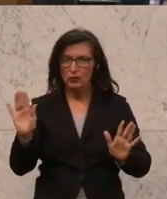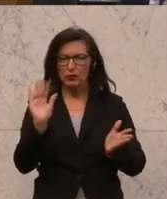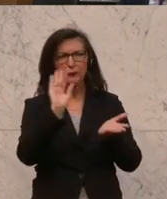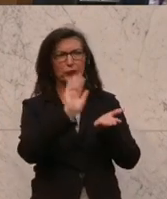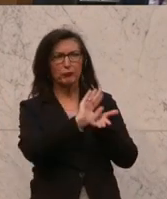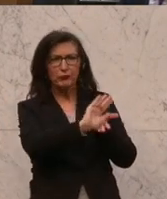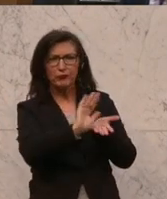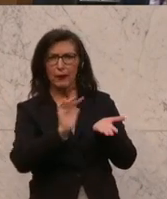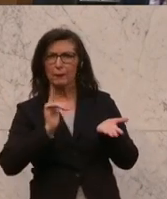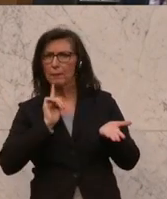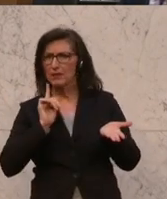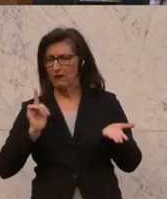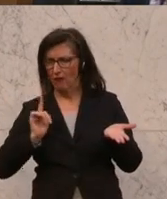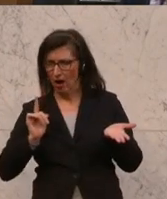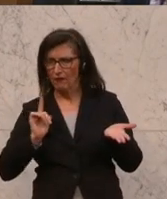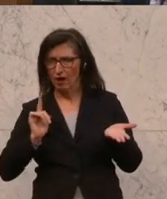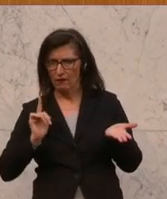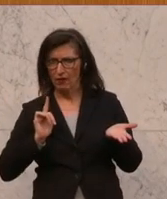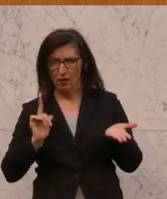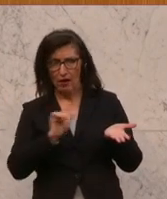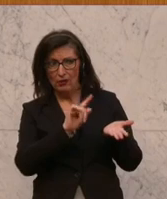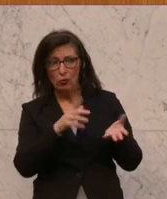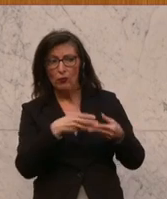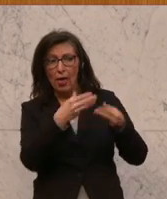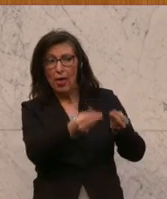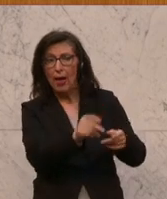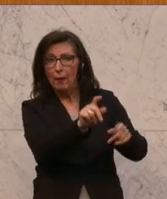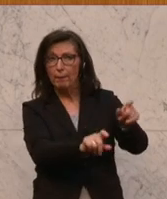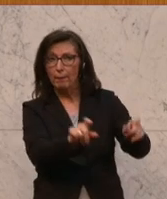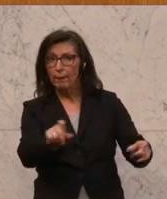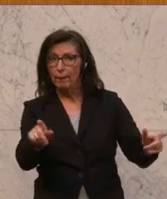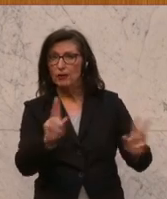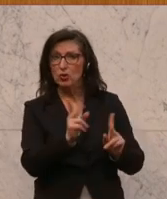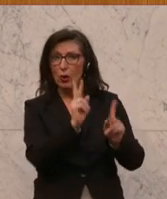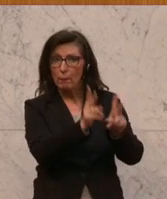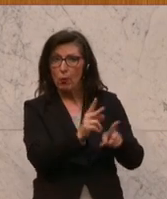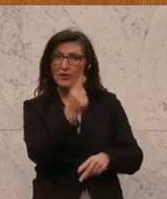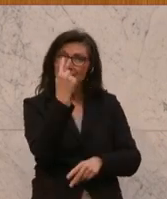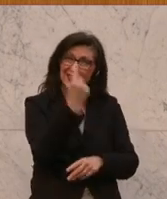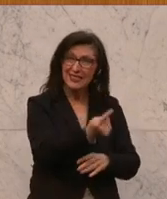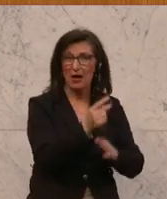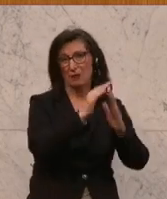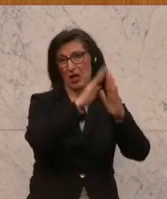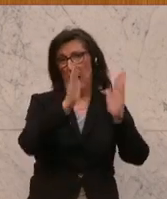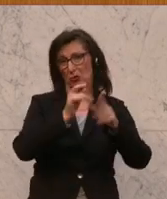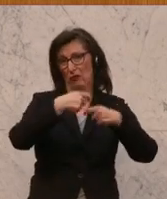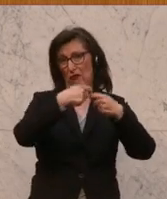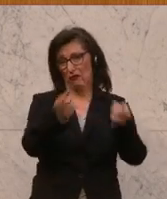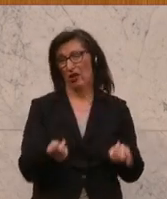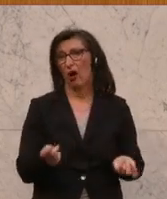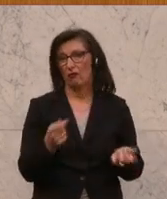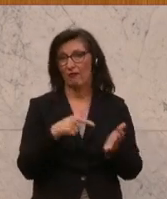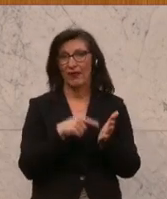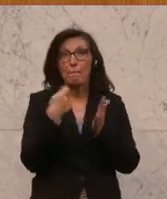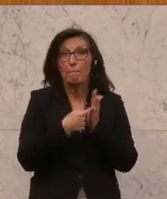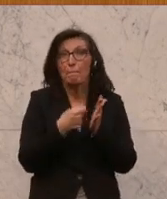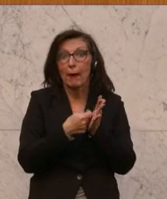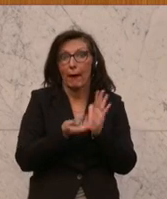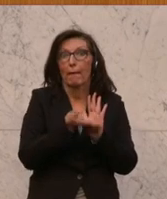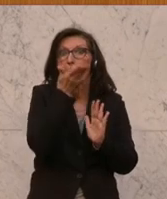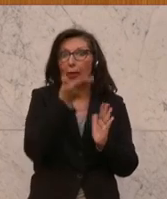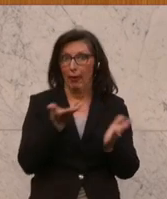ein wenig zuwartet und dass man den Erben auch die Möglichkeit gibt, das Haus selbst zu veräußern, weil dann der Preis oftmals